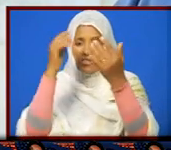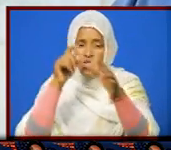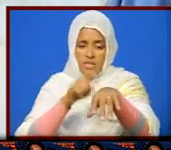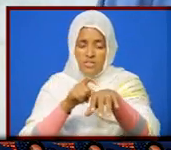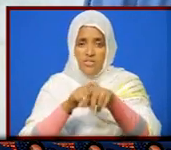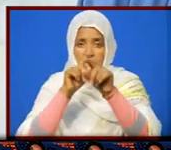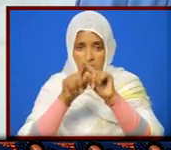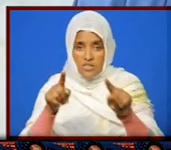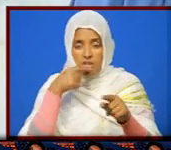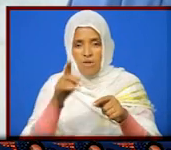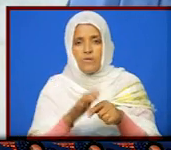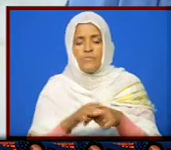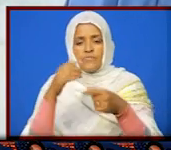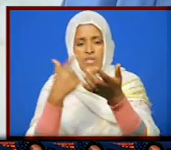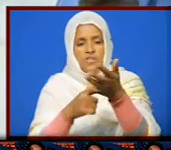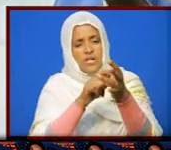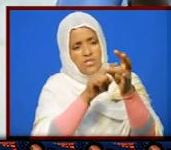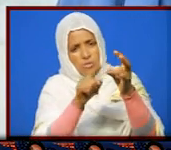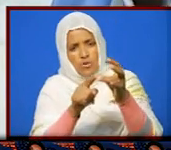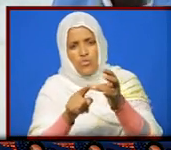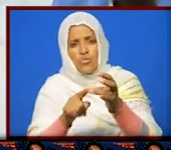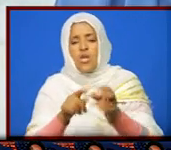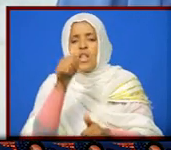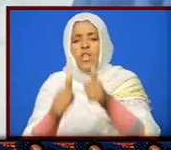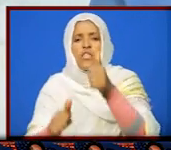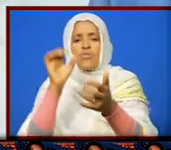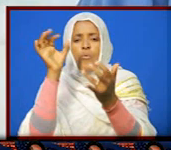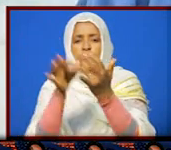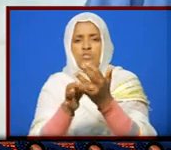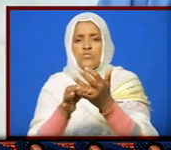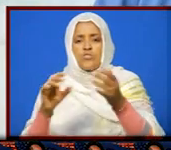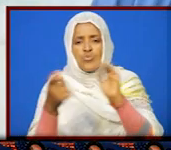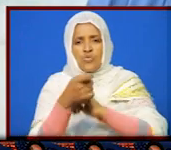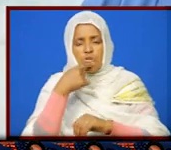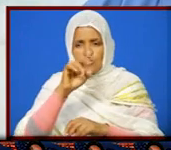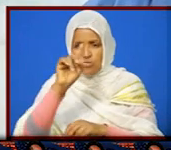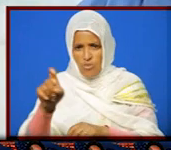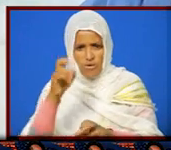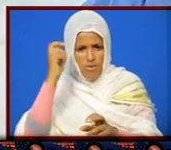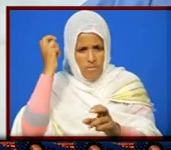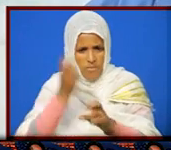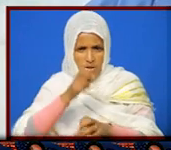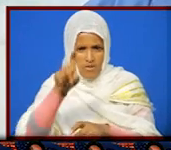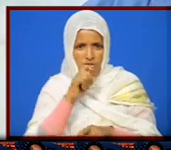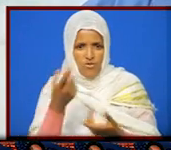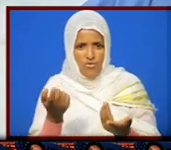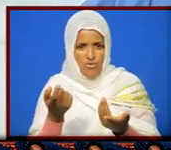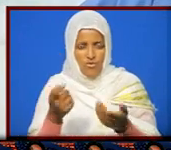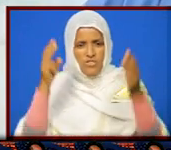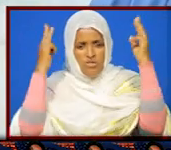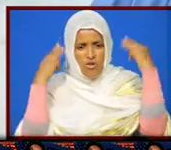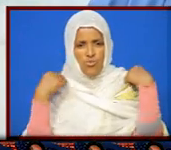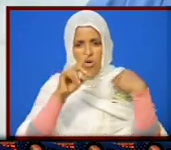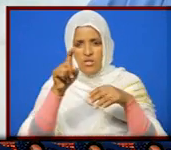ጊዜ ግን አሉት፣ በትንሣኤ ጊዜ እነዚህ ከሰባቱ ለየትኛው ሚስት ትሆናለች አሉት። ከባድ ጥያቄ ነው በእውነት።